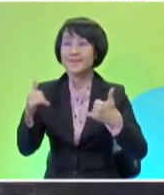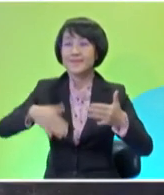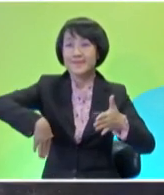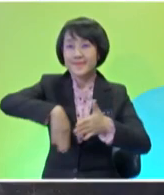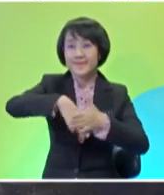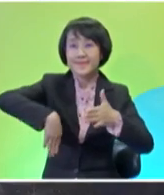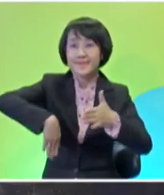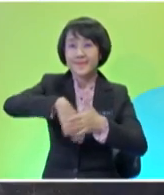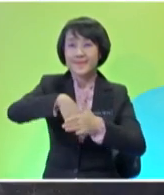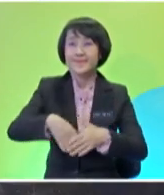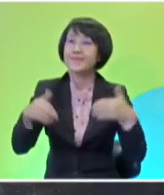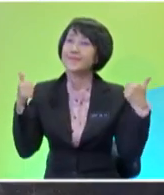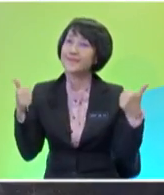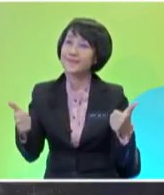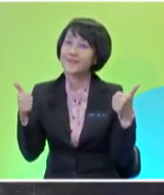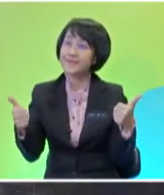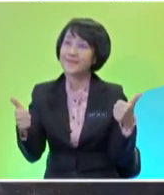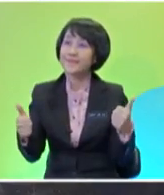bagus sekali